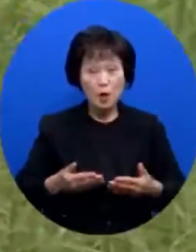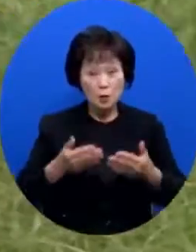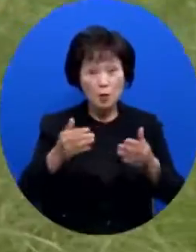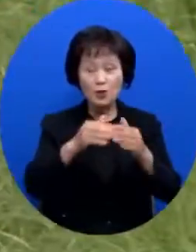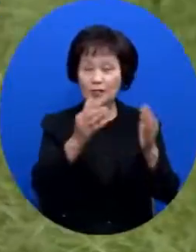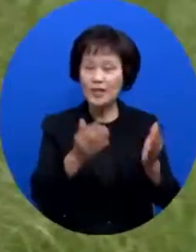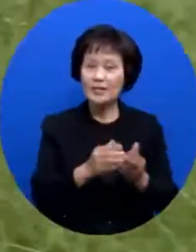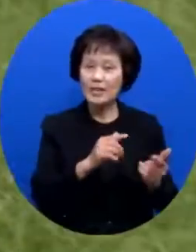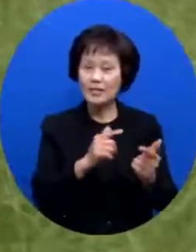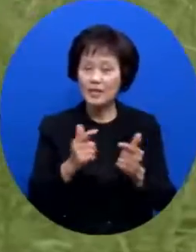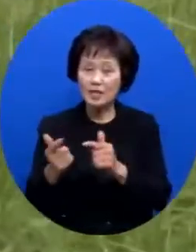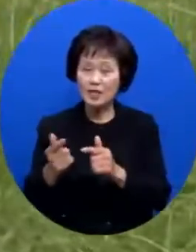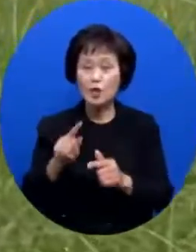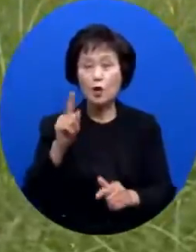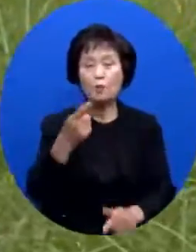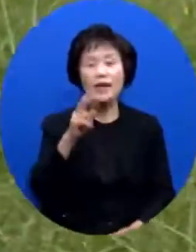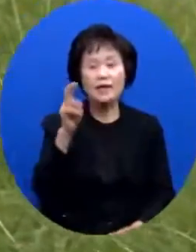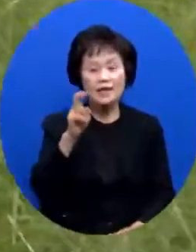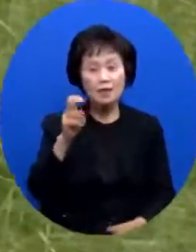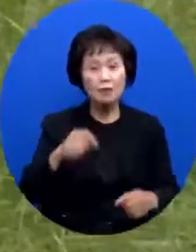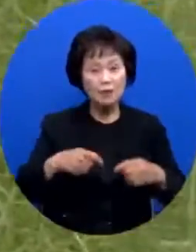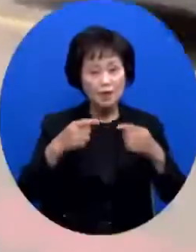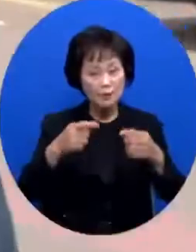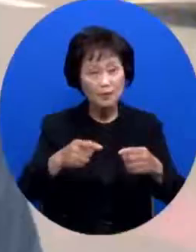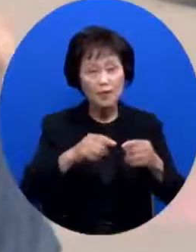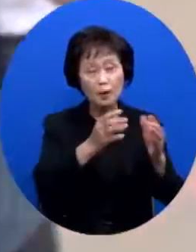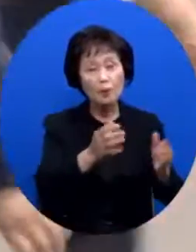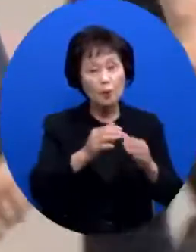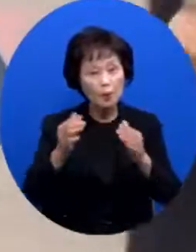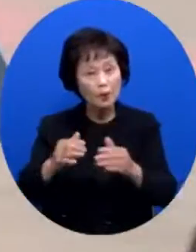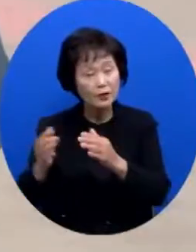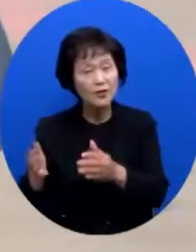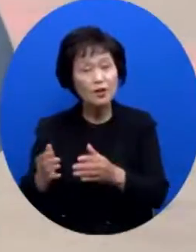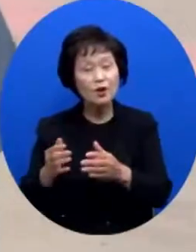성도 120여 명이 참여해 교구별로